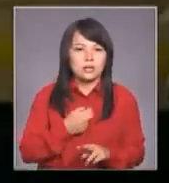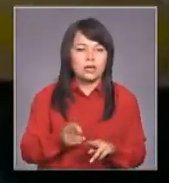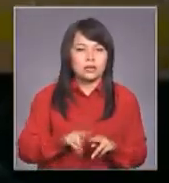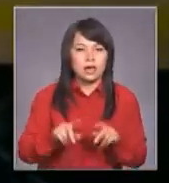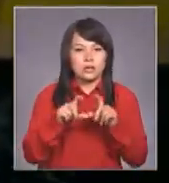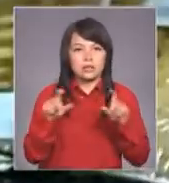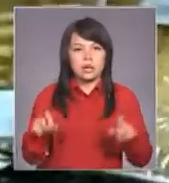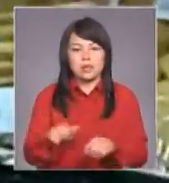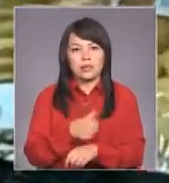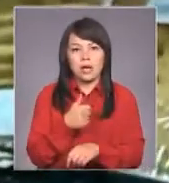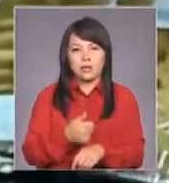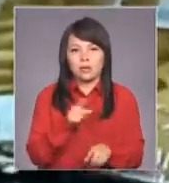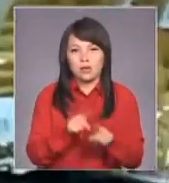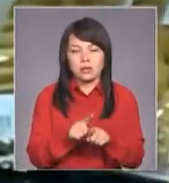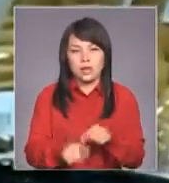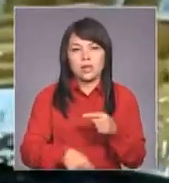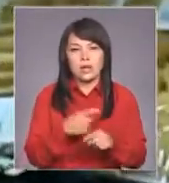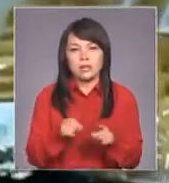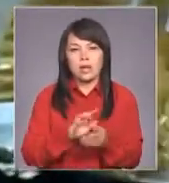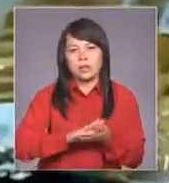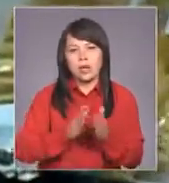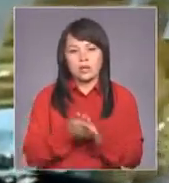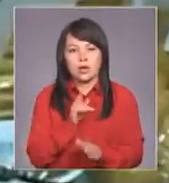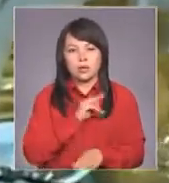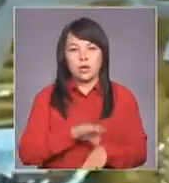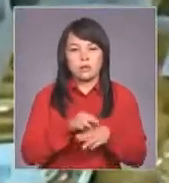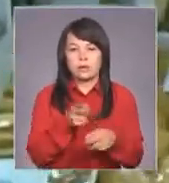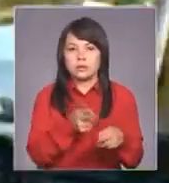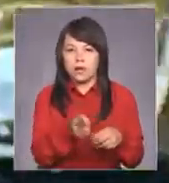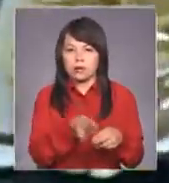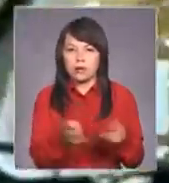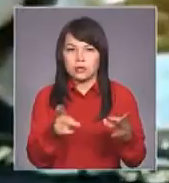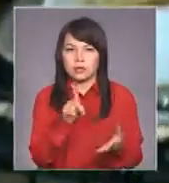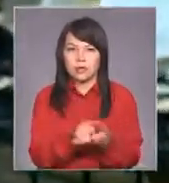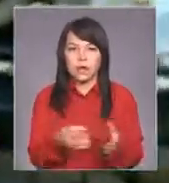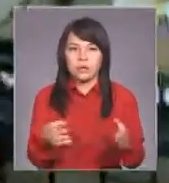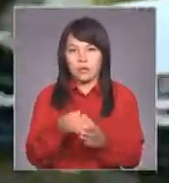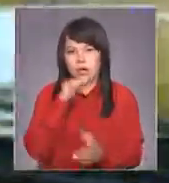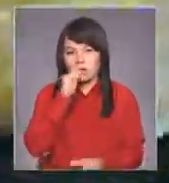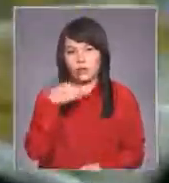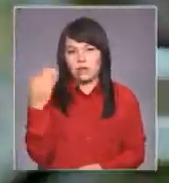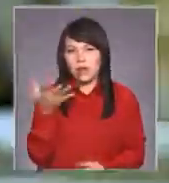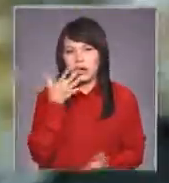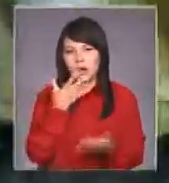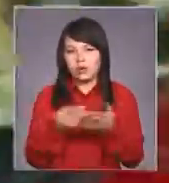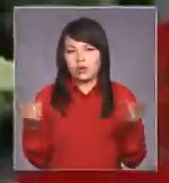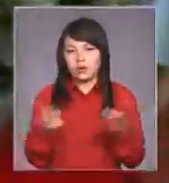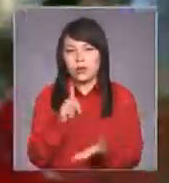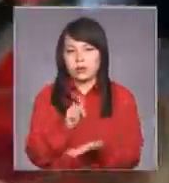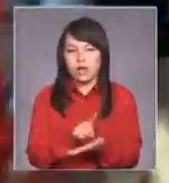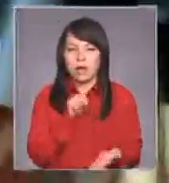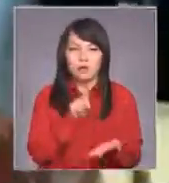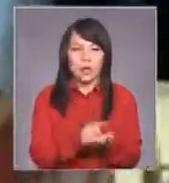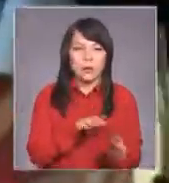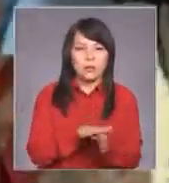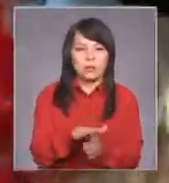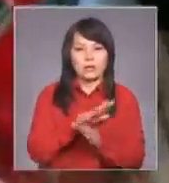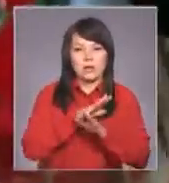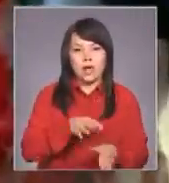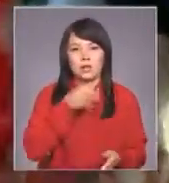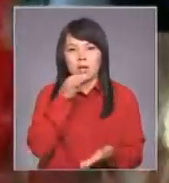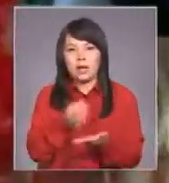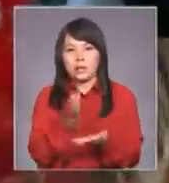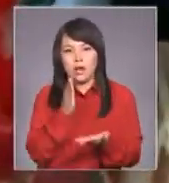кешен басшылығы келісім бойынша тазалық жұмыстарын жүргізетін компанияны айыптап отыр. Олар міндетін дұрыс орындамаған